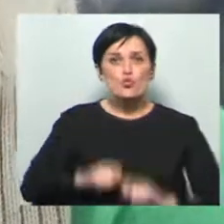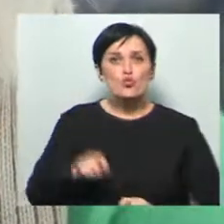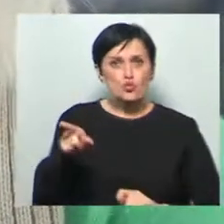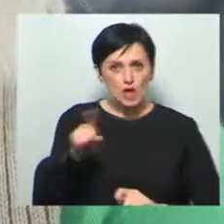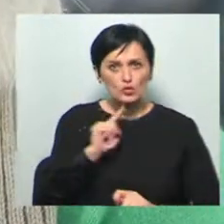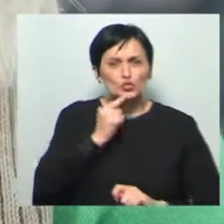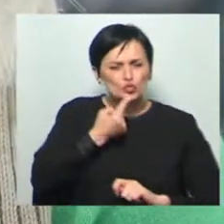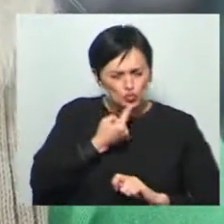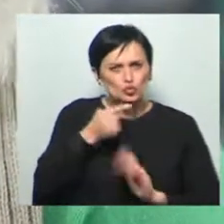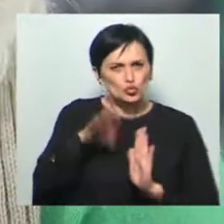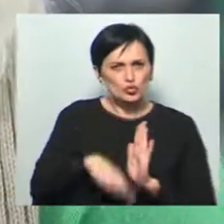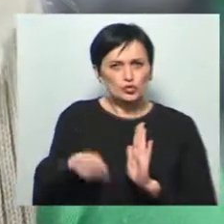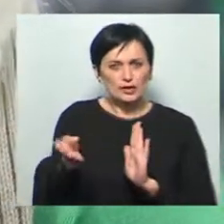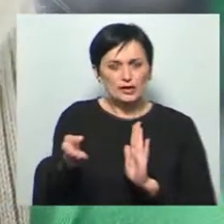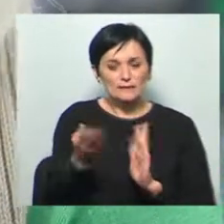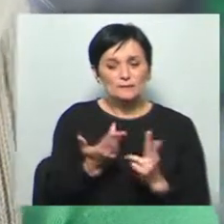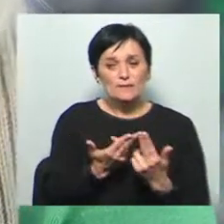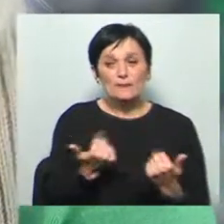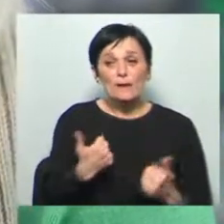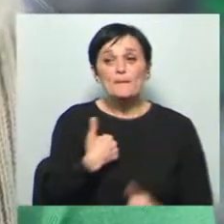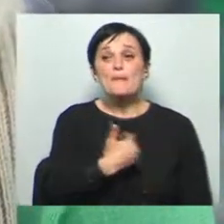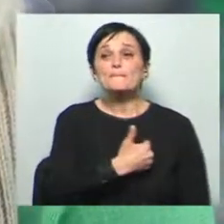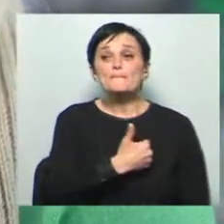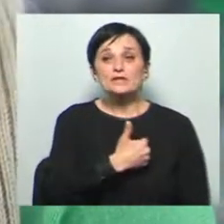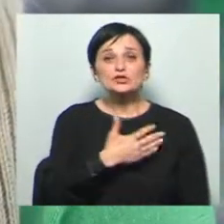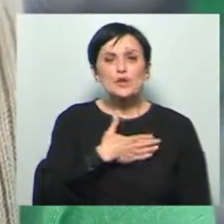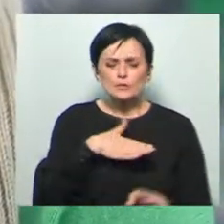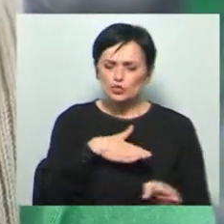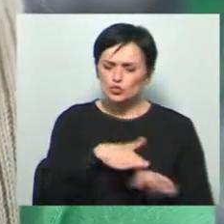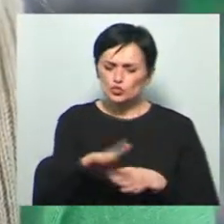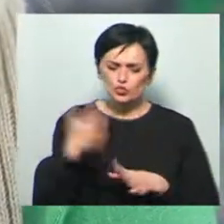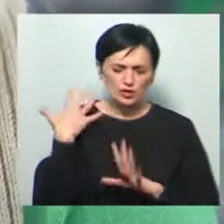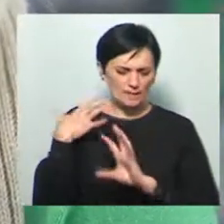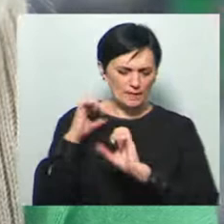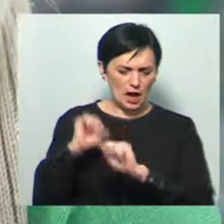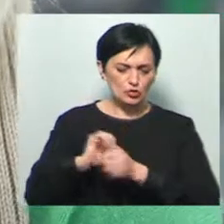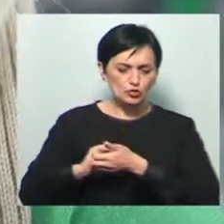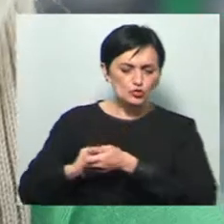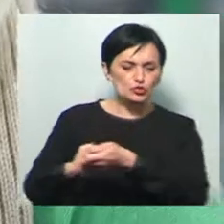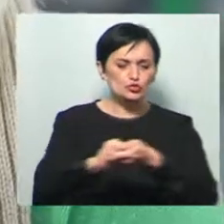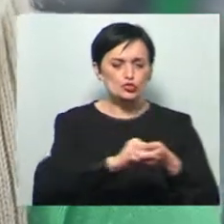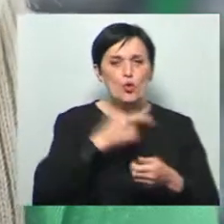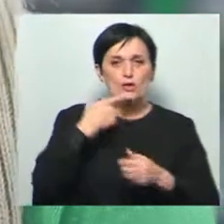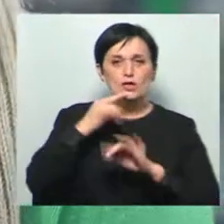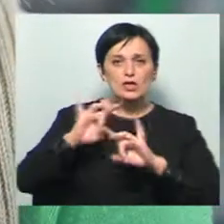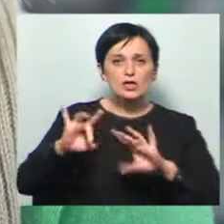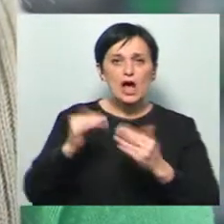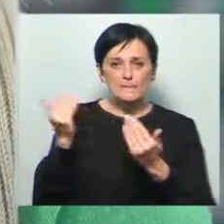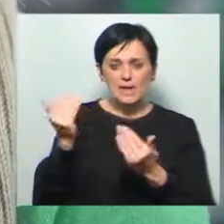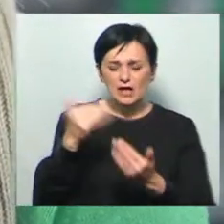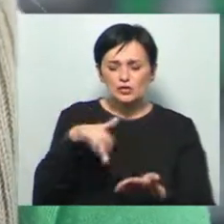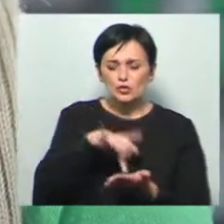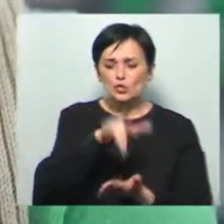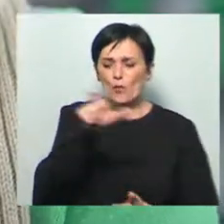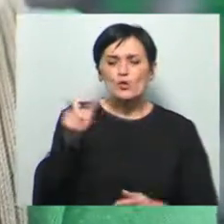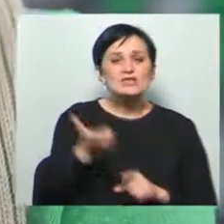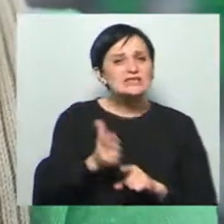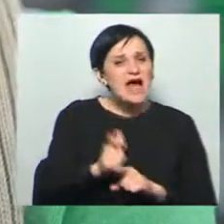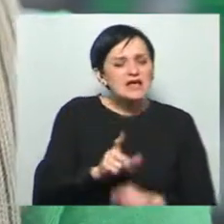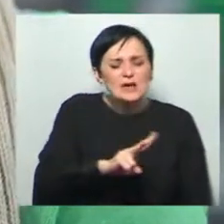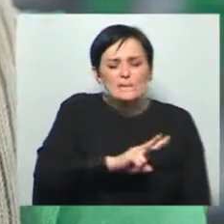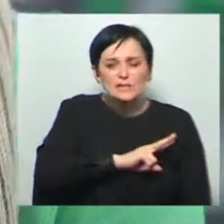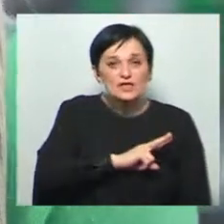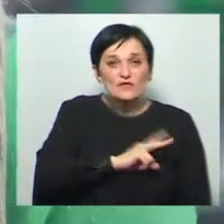თუ არა. და მე მინდა ჩემი სრული მხარდაჭერა და სოლიდარობა გამოუცხადო მათ მოსახლეობას და ძალიან მიყვარს ეს